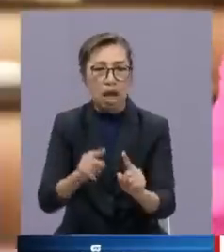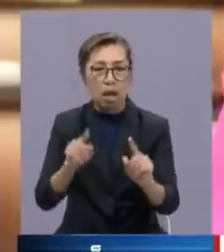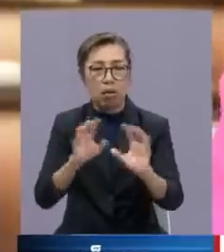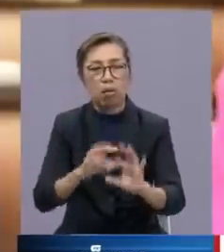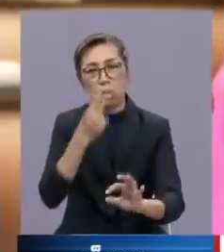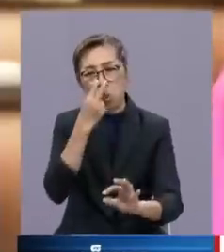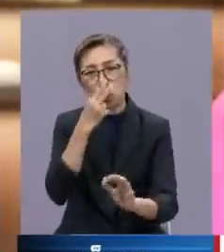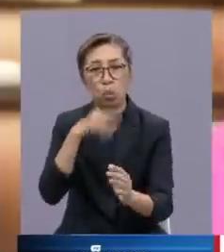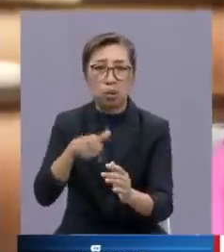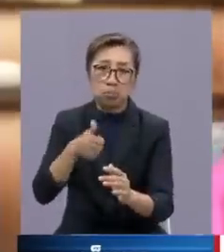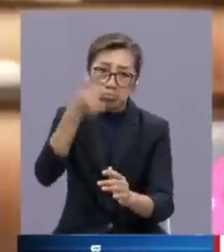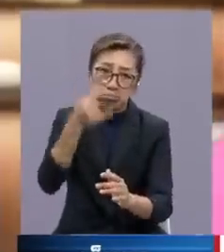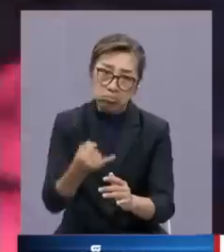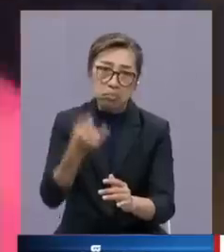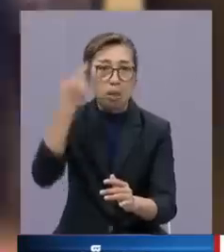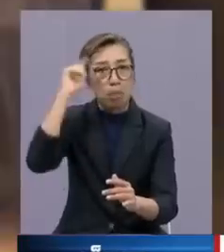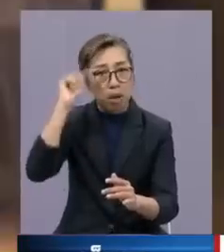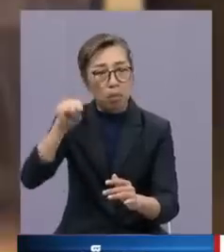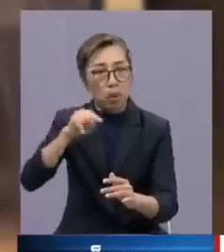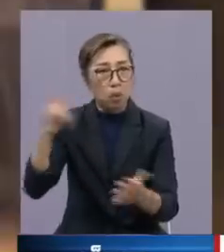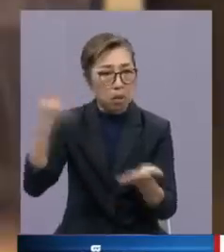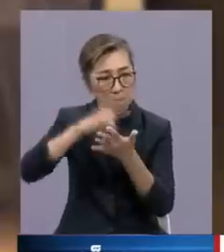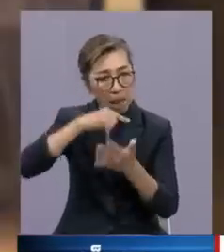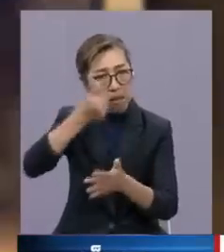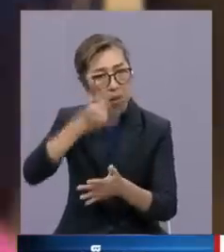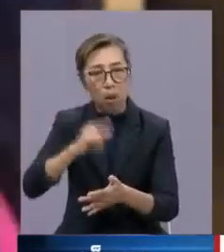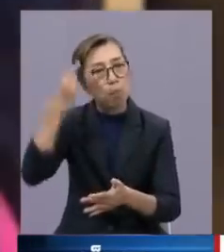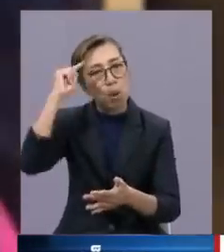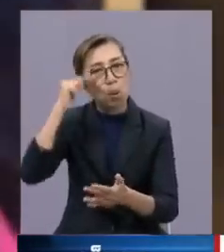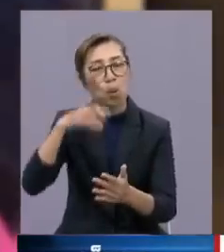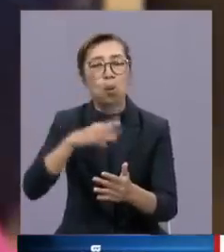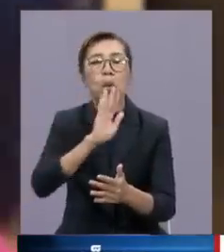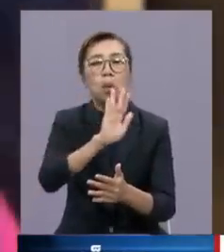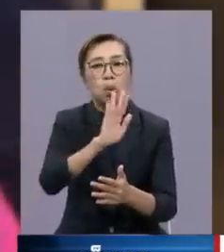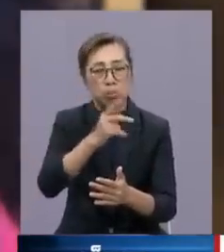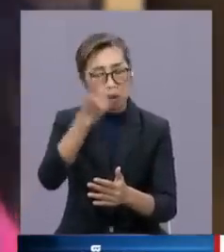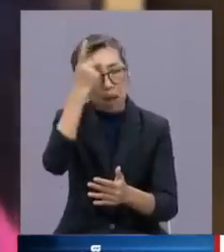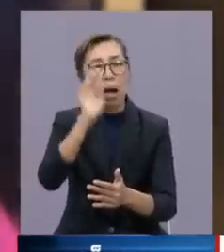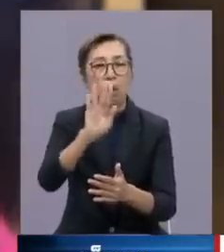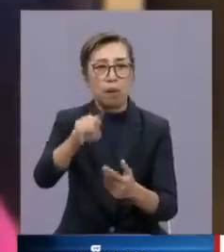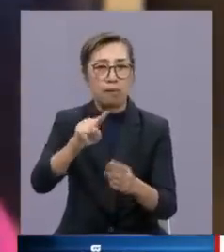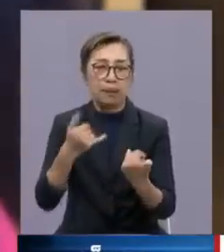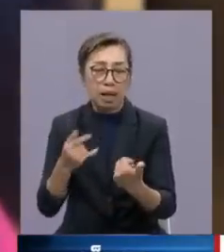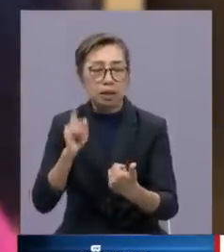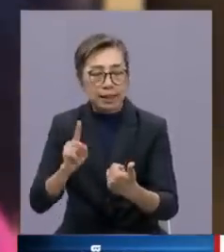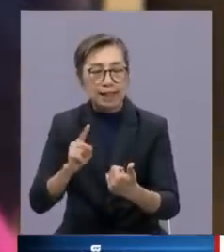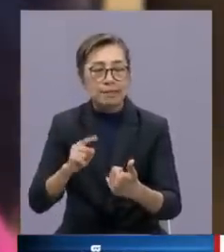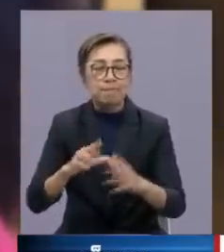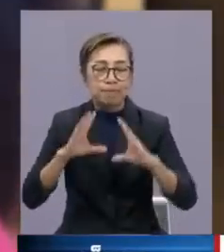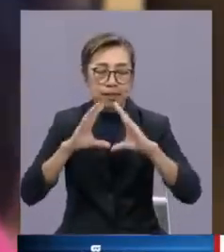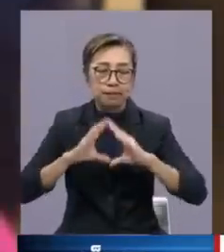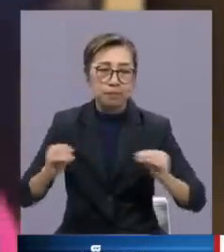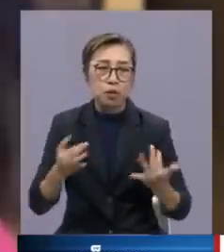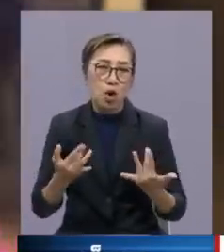ชะตาที่จะลิขิตว่าจะกำหนดให้กลับบ้านได้หรือไม่แต่วันนี้ต้องอยู่ให้ได้ต้องปล่อยวางและร